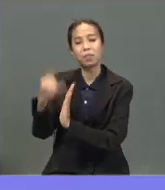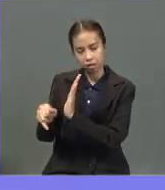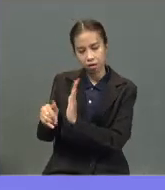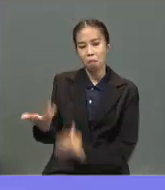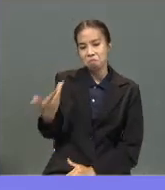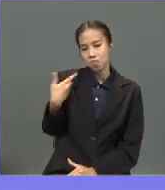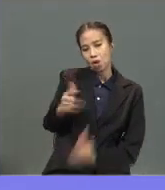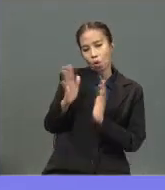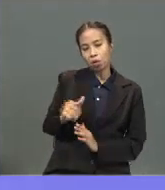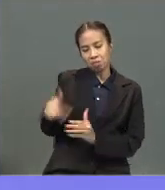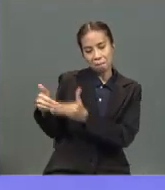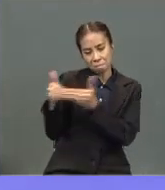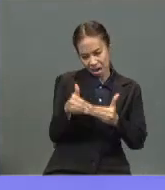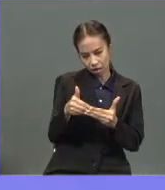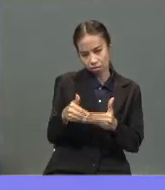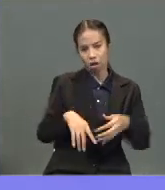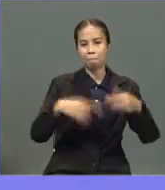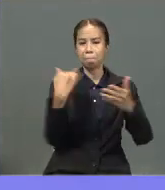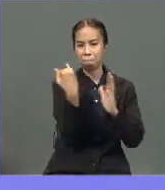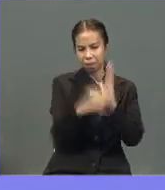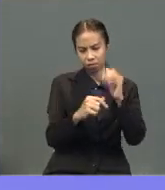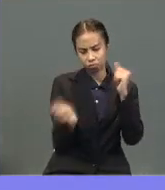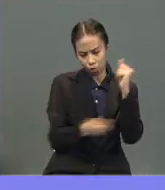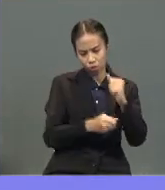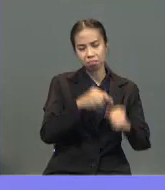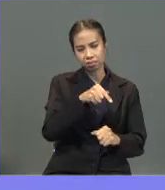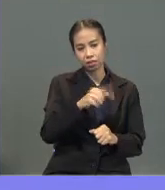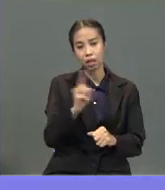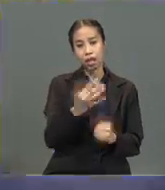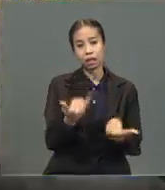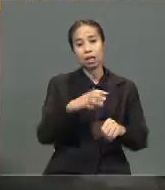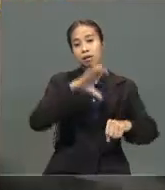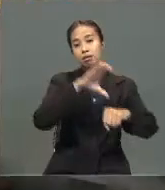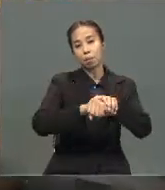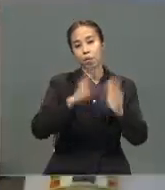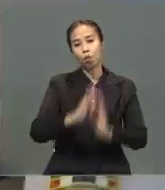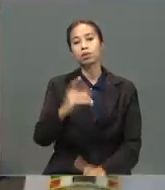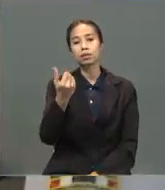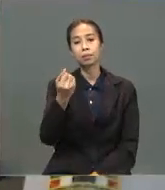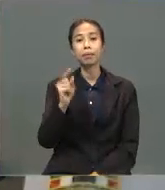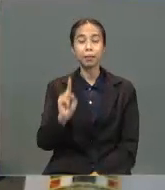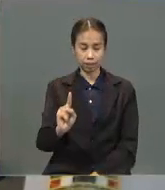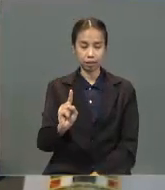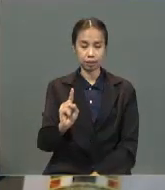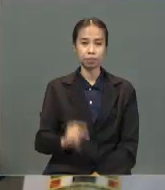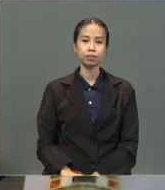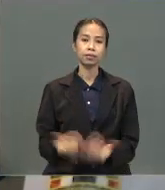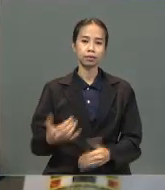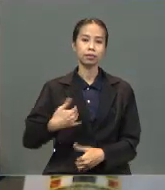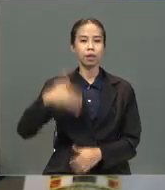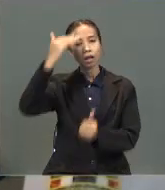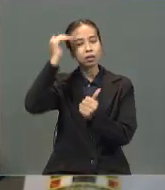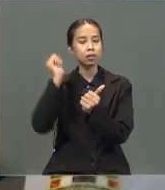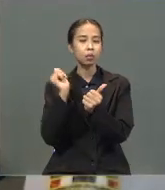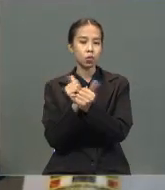พามาอันนี้ถือว่าโทษสูงทีเดียวนะครับโดยล่าสุดนั้นสามารถจับกุมได้อีก 11คนนะครับซึ่งพลตำรวจโท